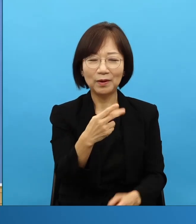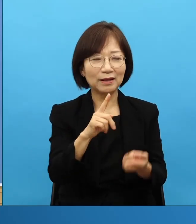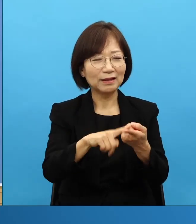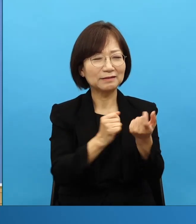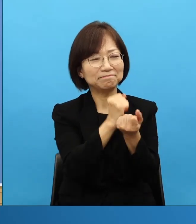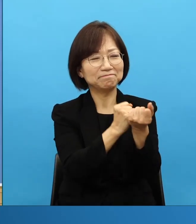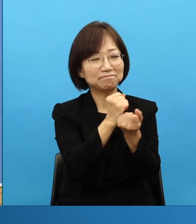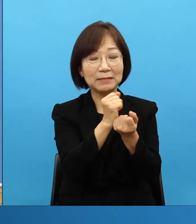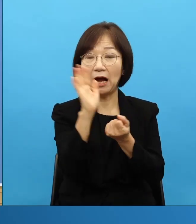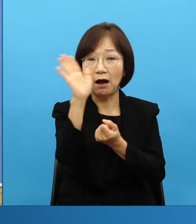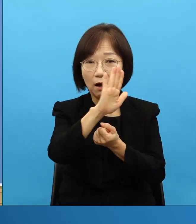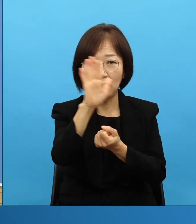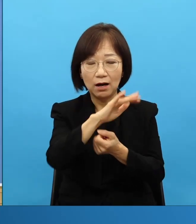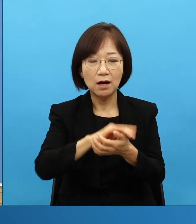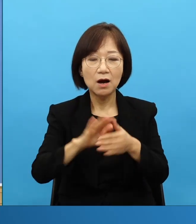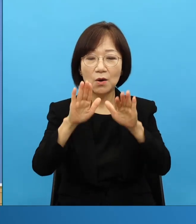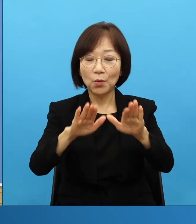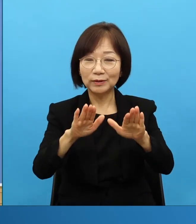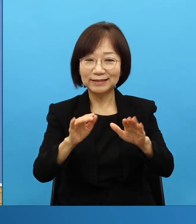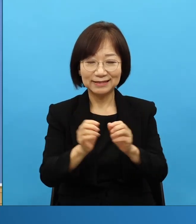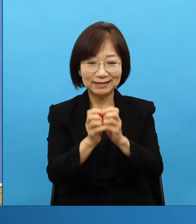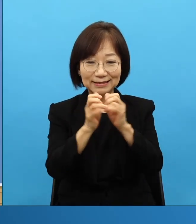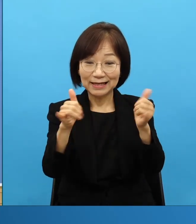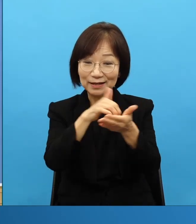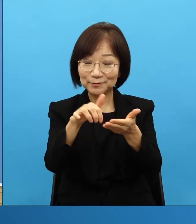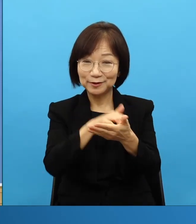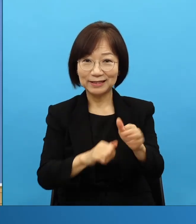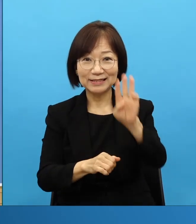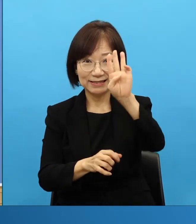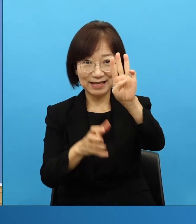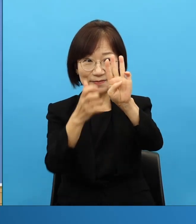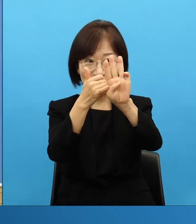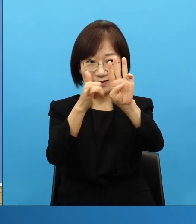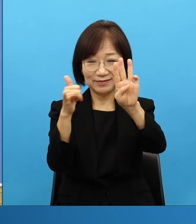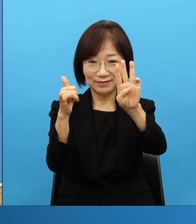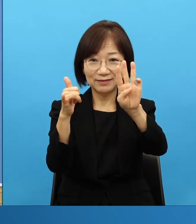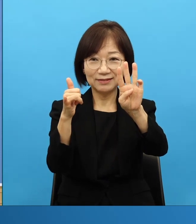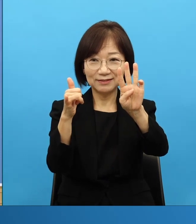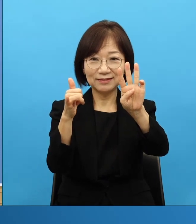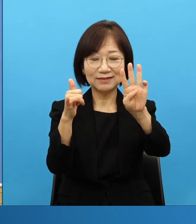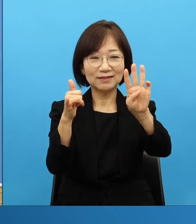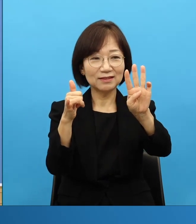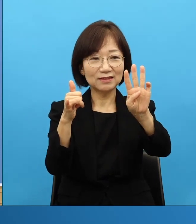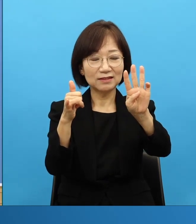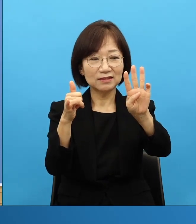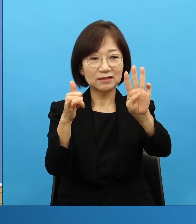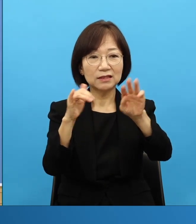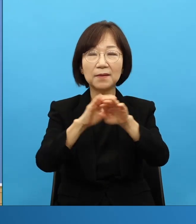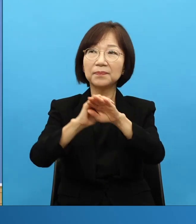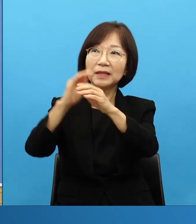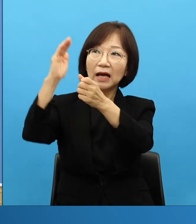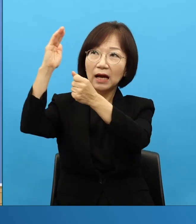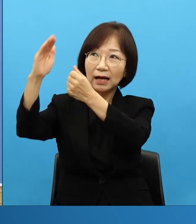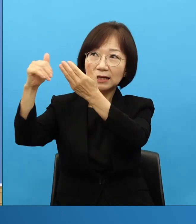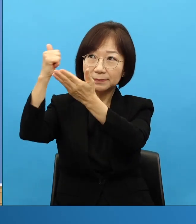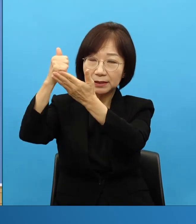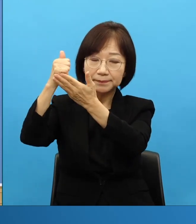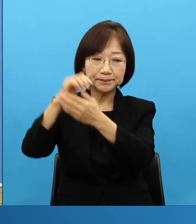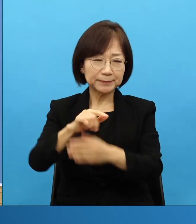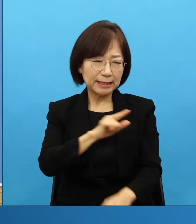see three individuals. 하나님이 제일 먼저 고넬료에게